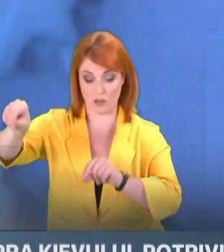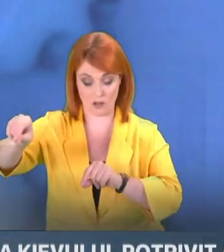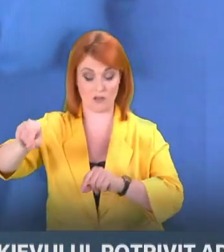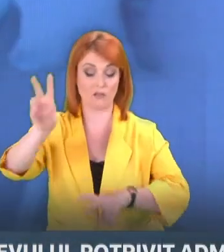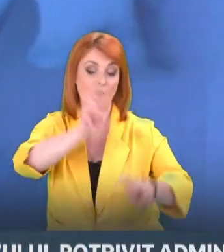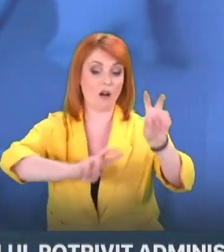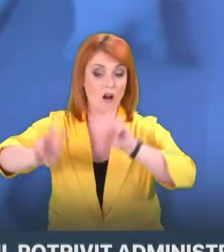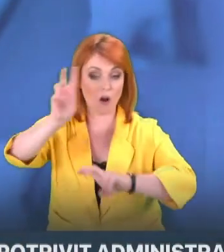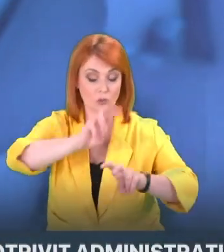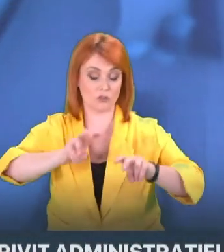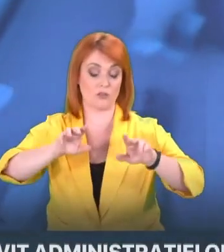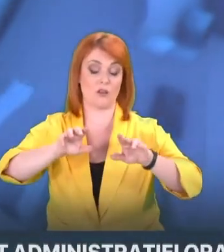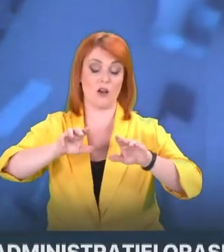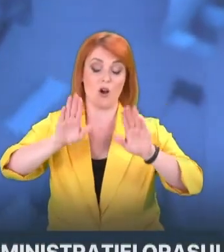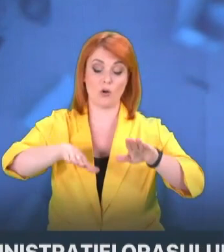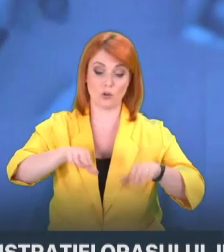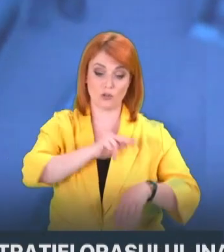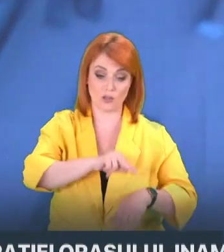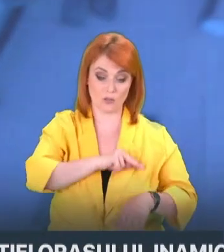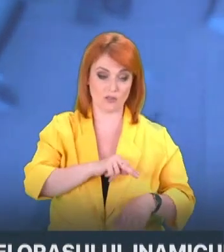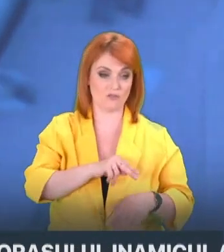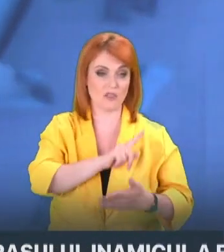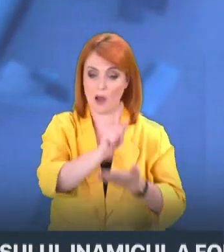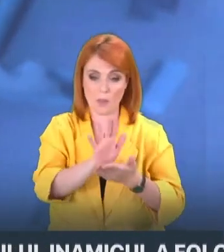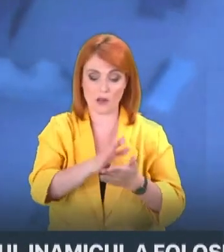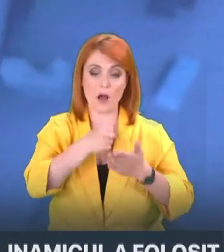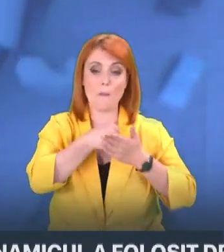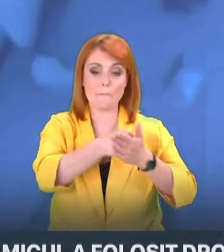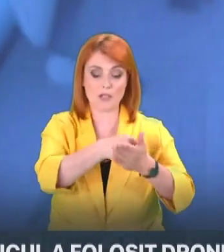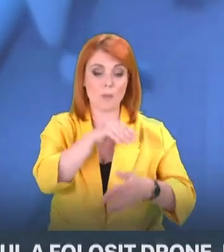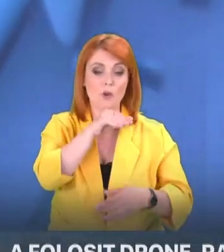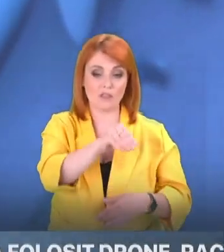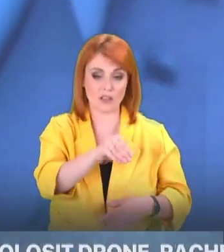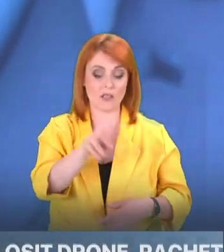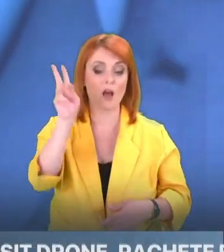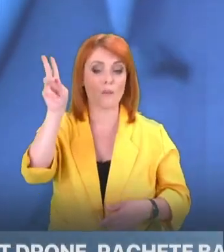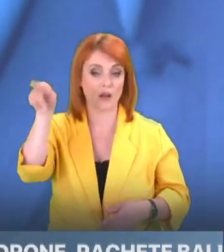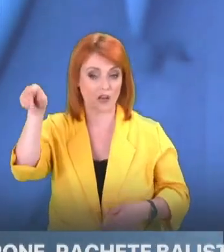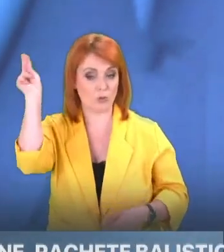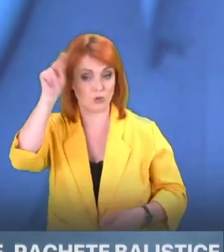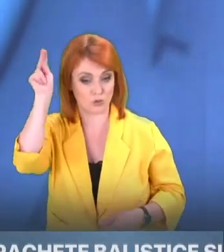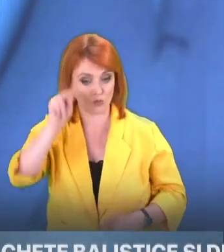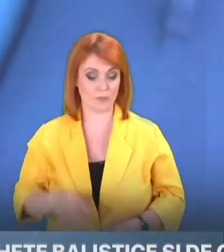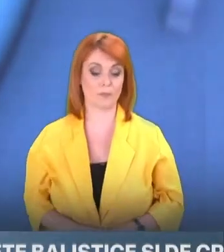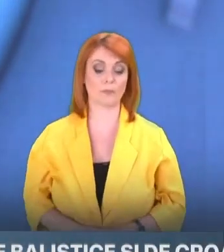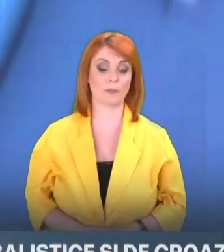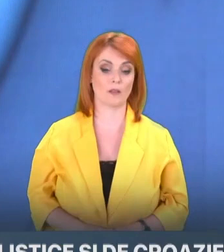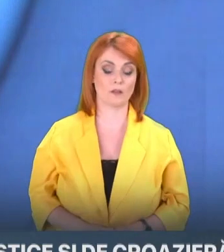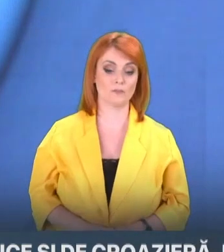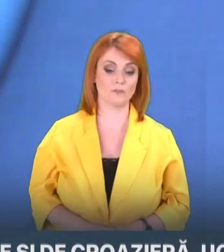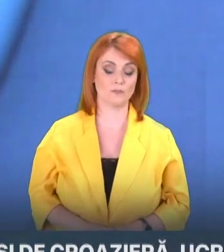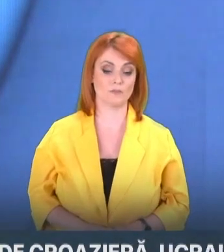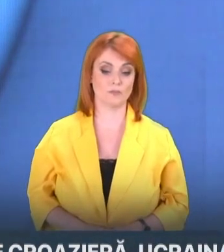caută un loc de muncă în afară, nu neapărat în baza profesiei pe care a căpătat-o în cadrul unei școli profesionale sau unei universități